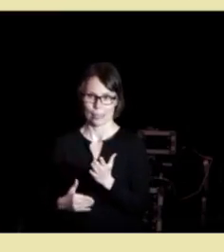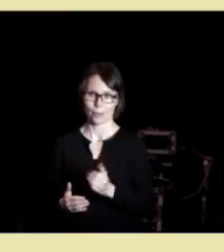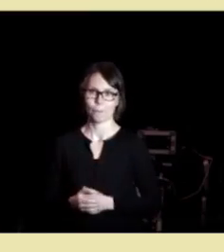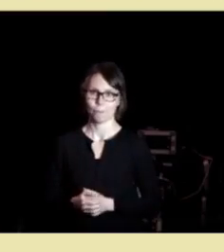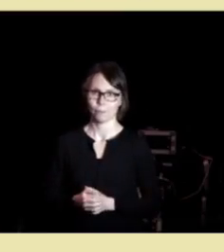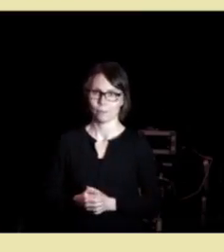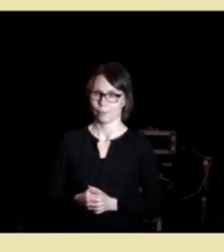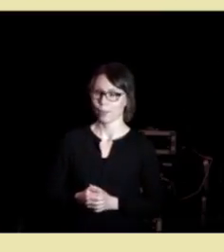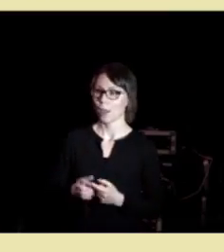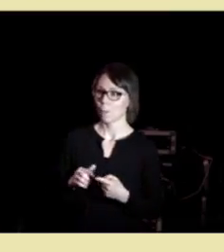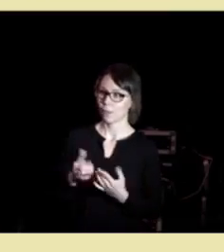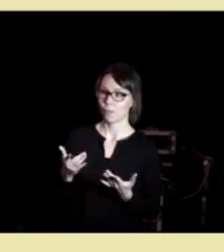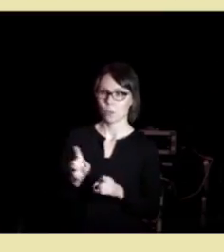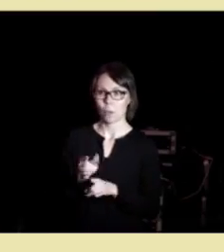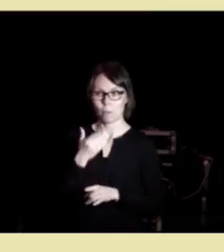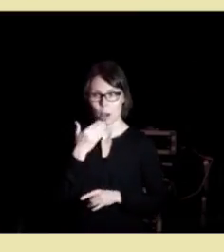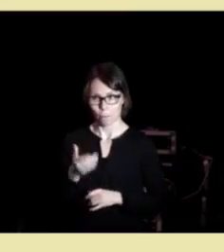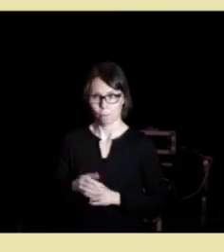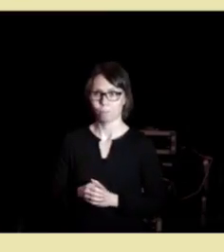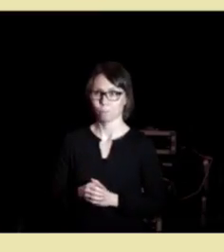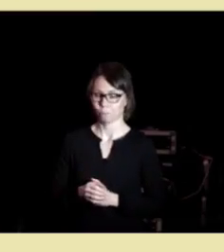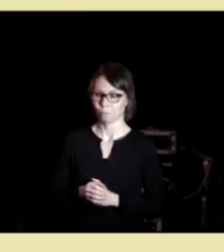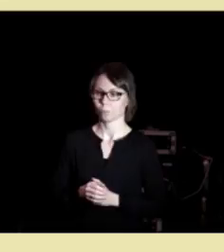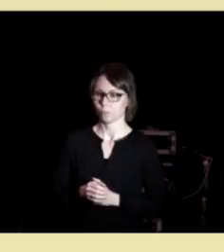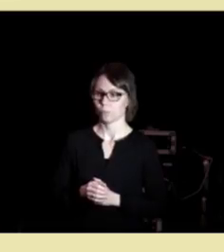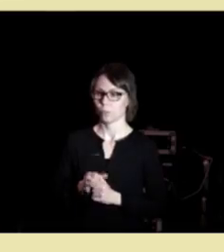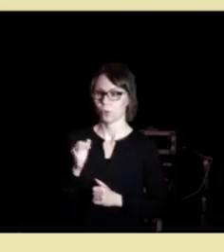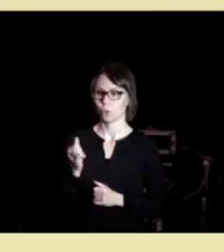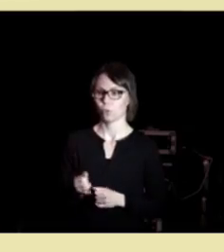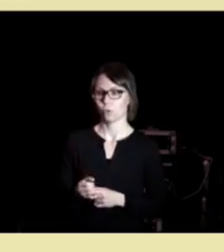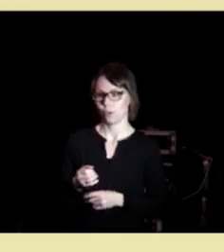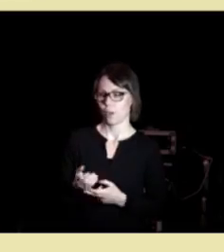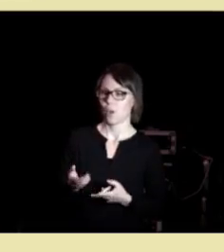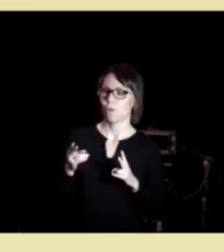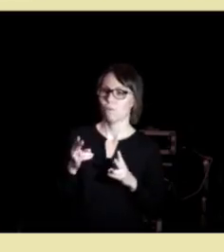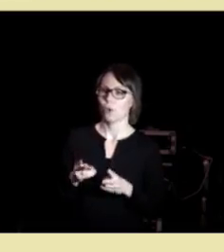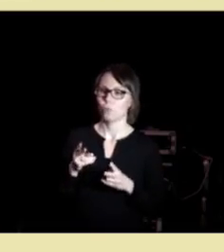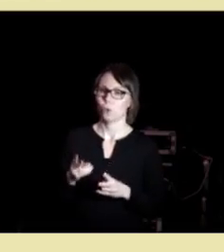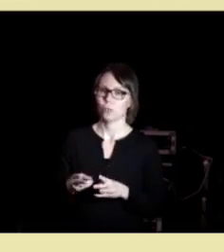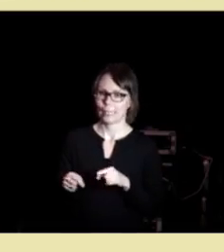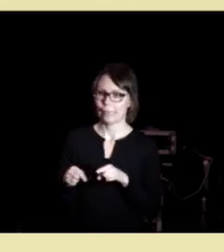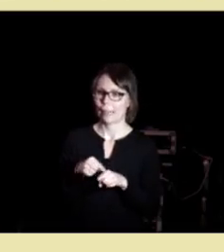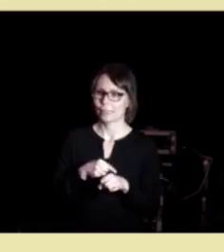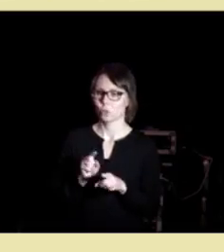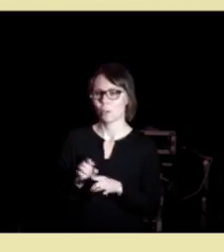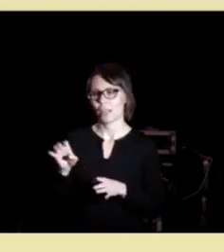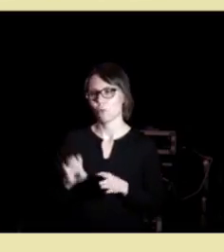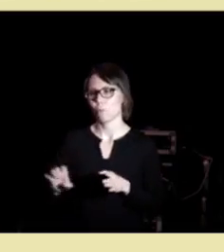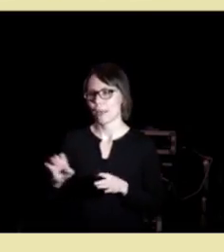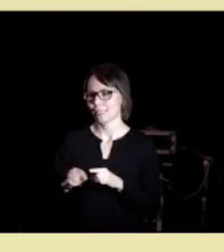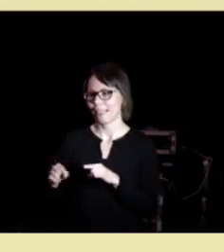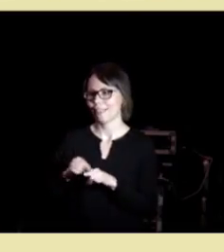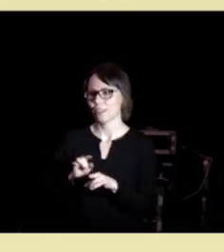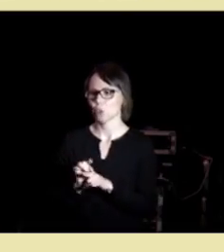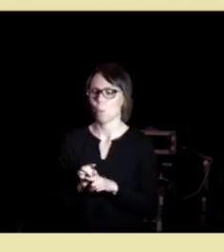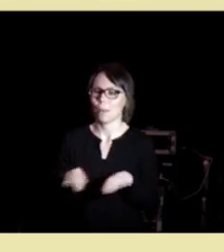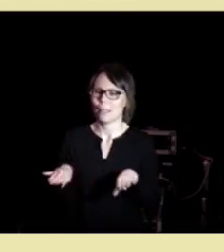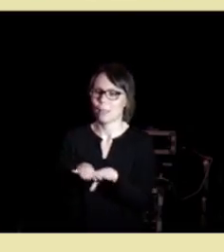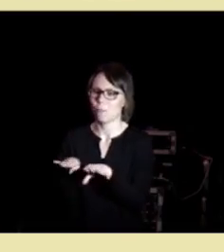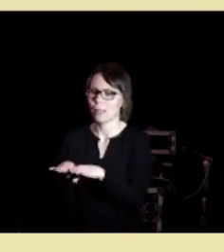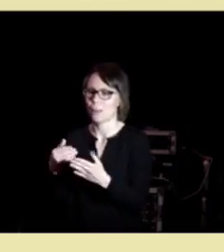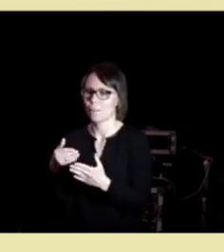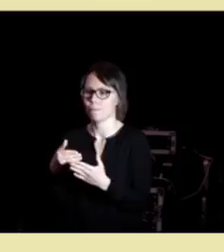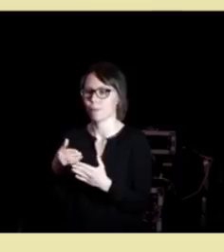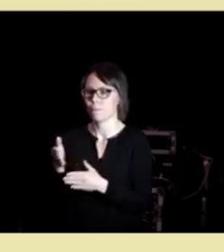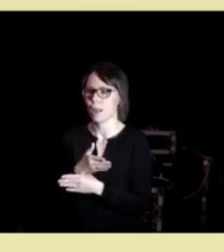Det som er veldig gledelig, det er at når det gjelder Consumer Health Index, som er en europeisk indeks som sammenligner mellom